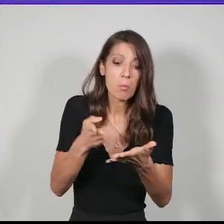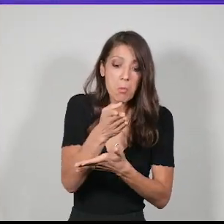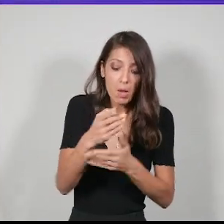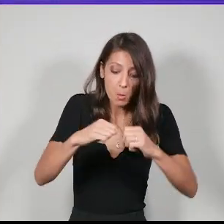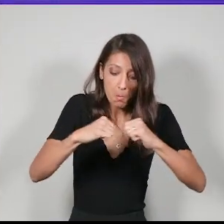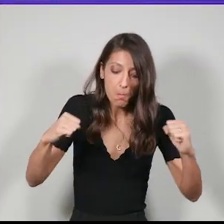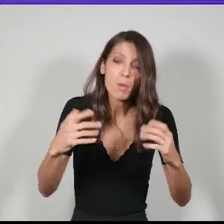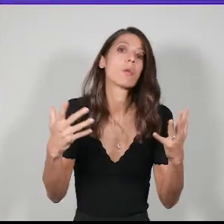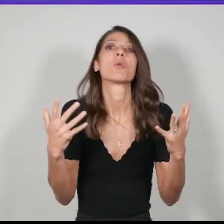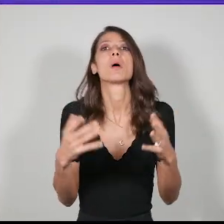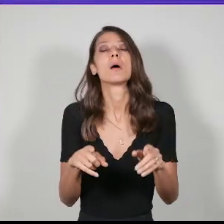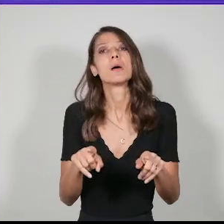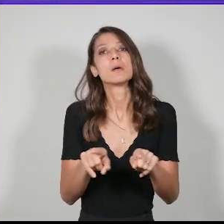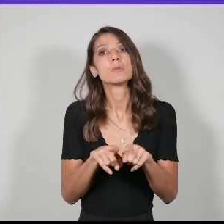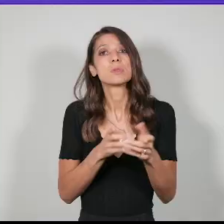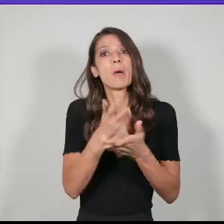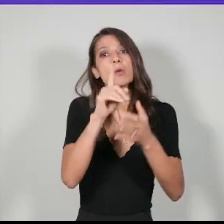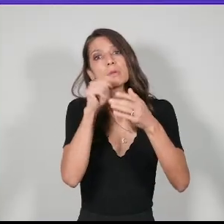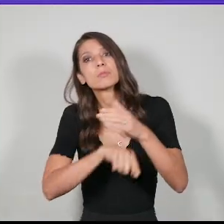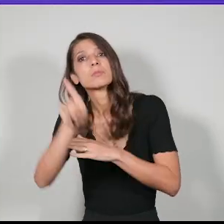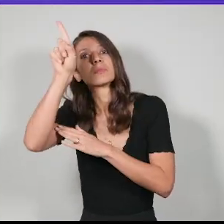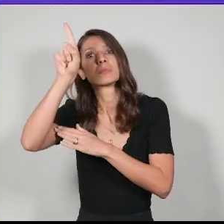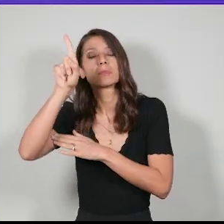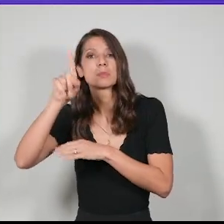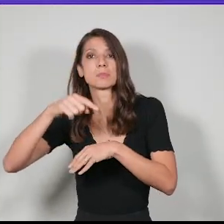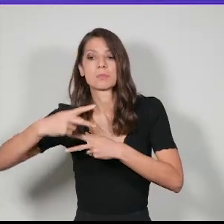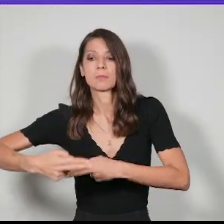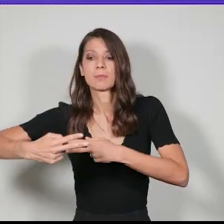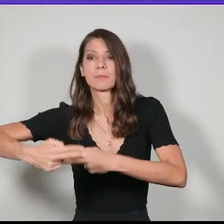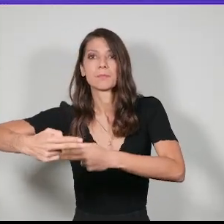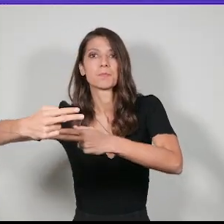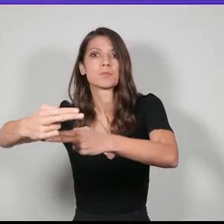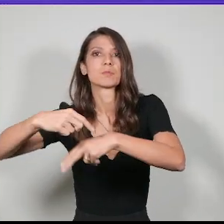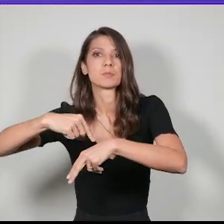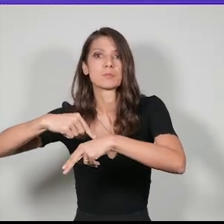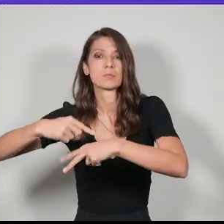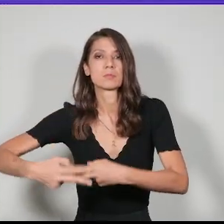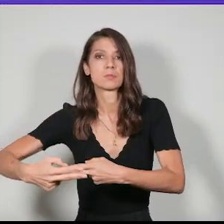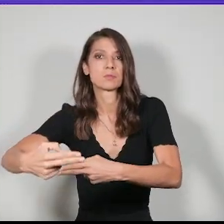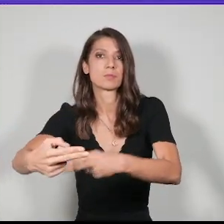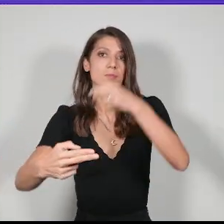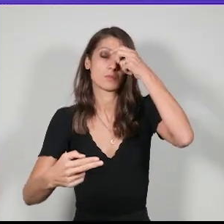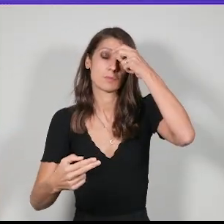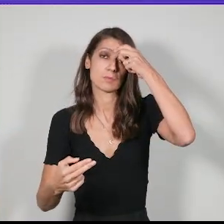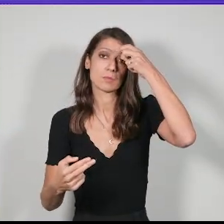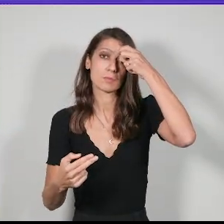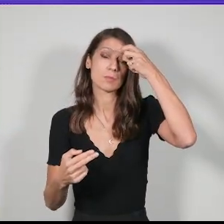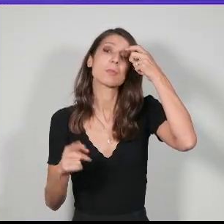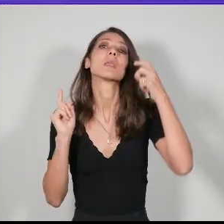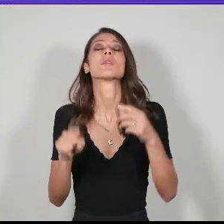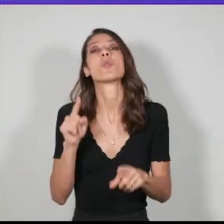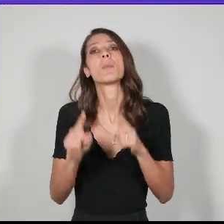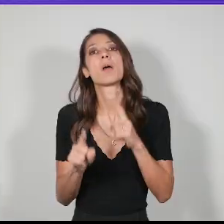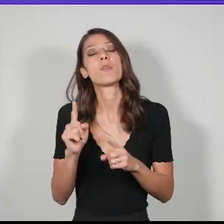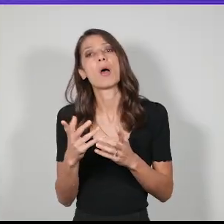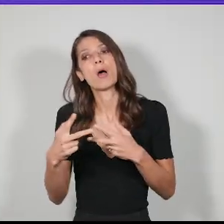parcours? Et la notion de parcours, elle renvoie à la question de la temporalité. Et comment, à un moment donné, la temporalité doit être ajustée,